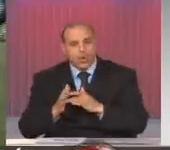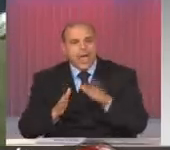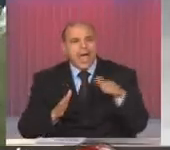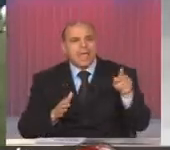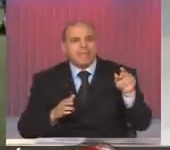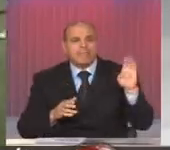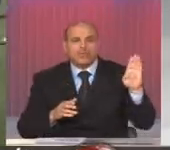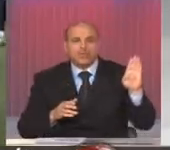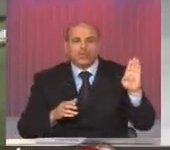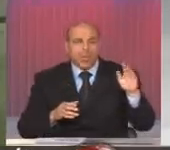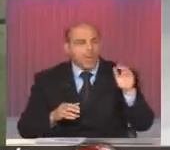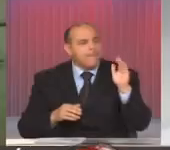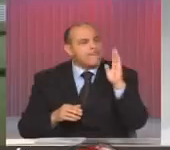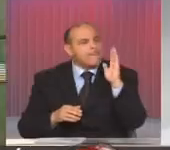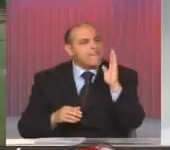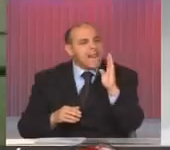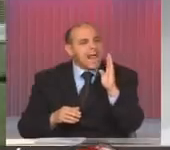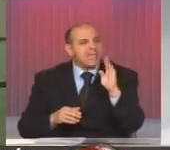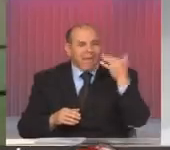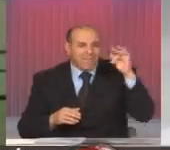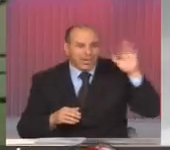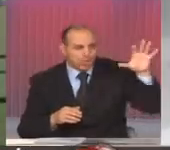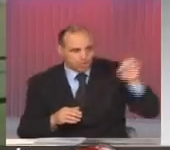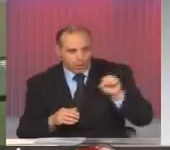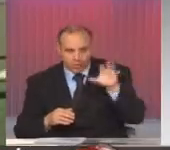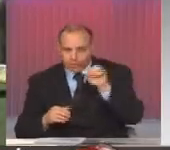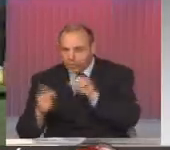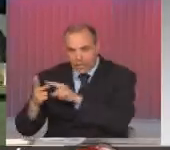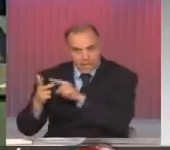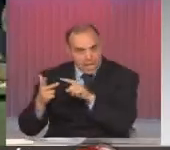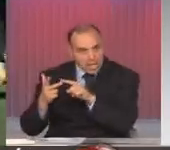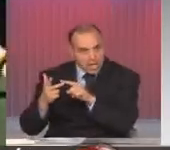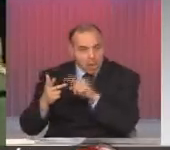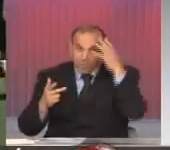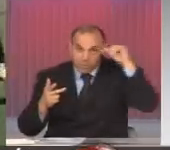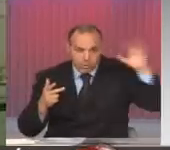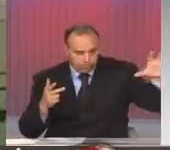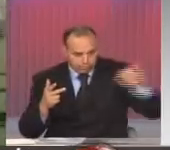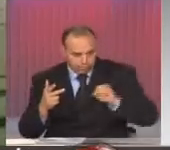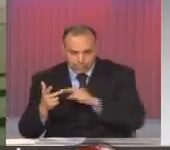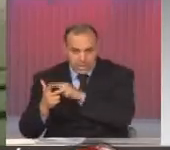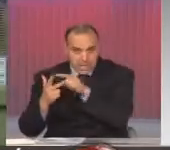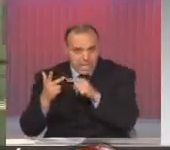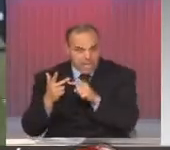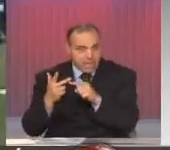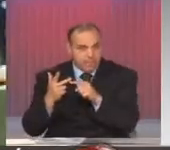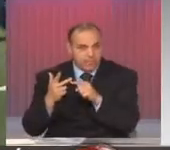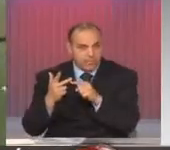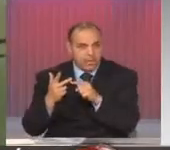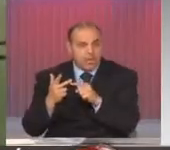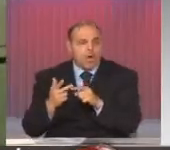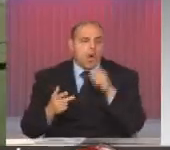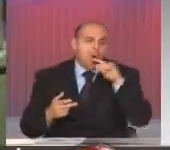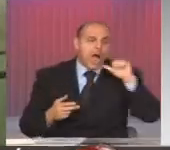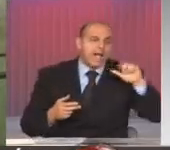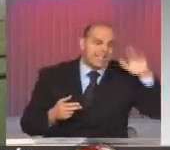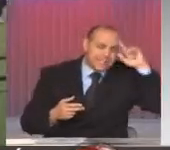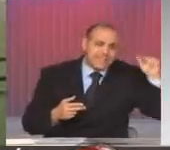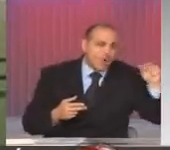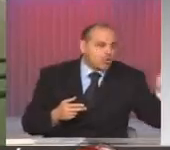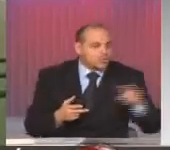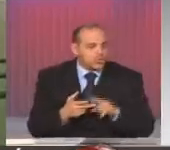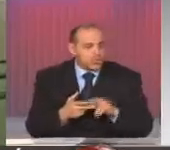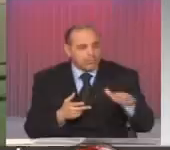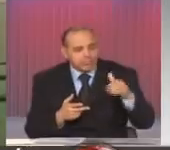عبد النور وبلال المحصني ومحمد علي اليعقوبي وصيام بن يوسف ورامي البدوي وحمزة المثلوثي وعلي معلول وسليم بن جميع